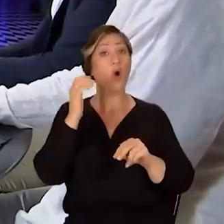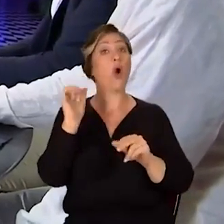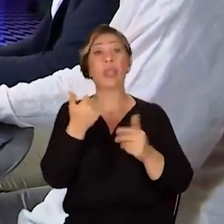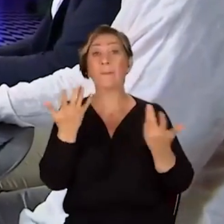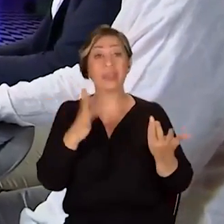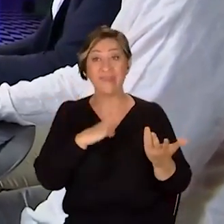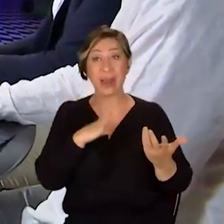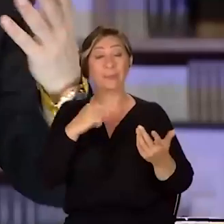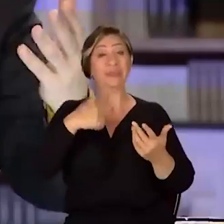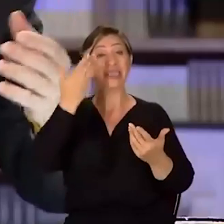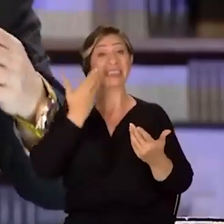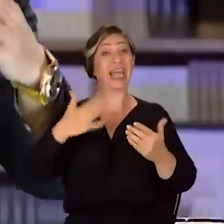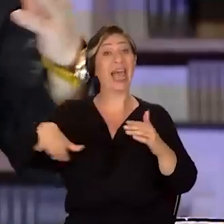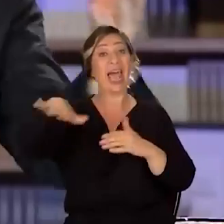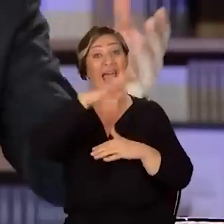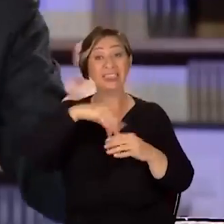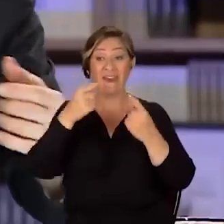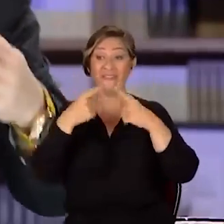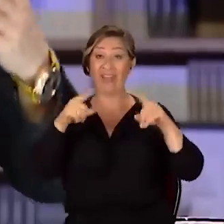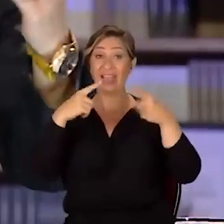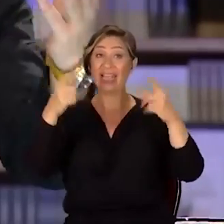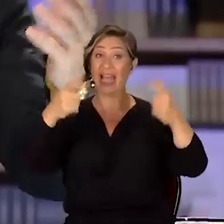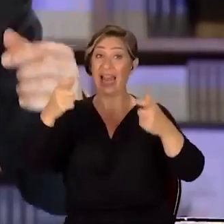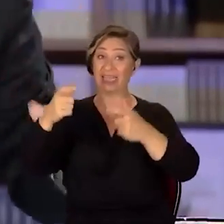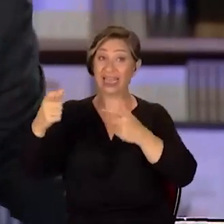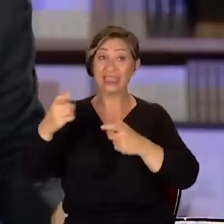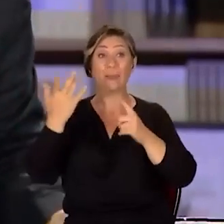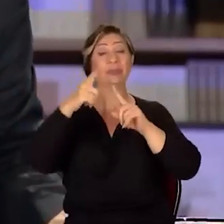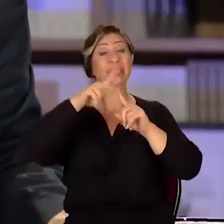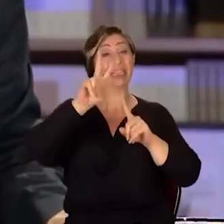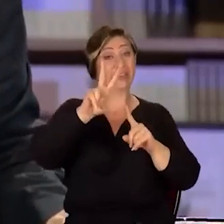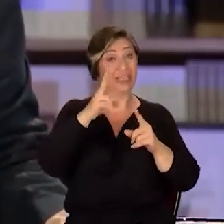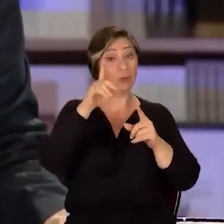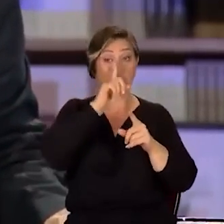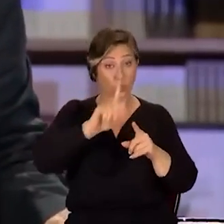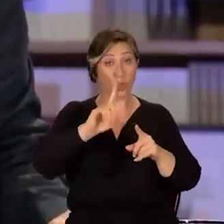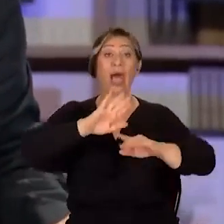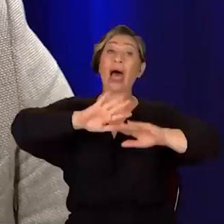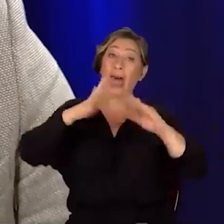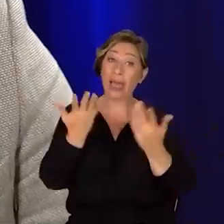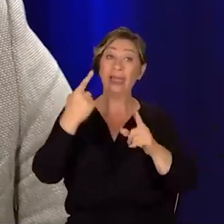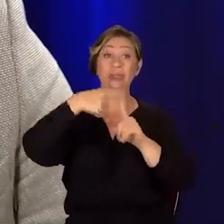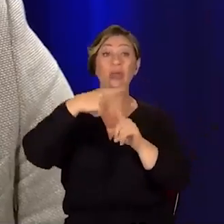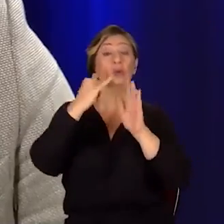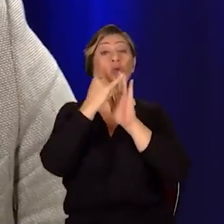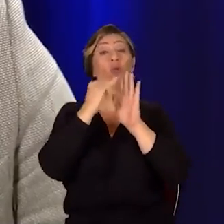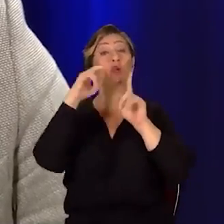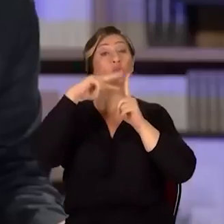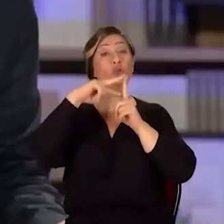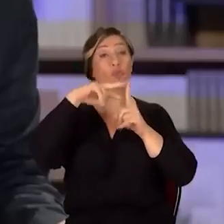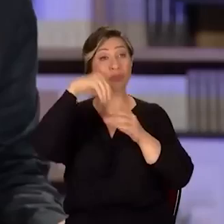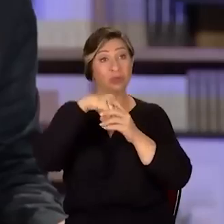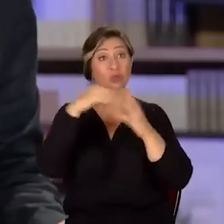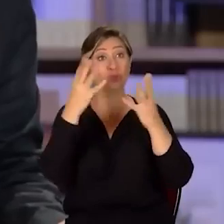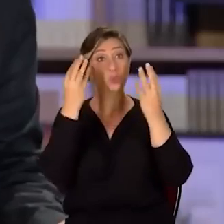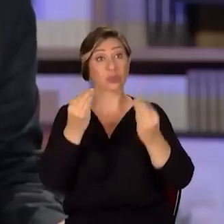önemini bizi izleyen herkese farklı mecralardan, hem şu anda TV100 kanalımızdan hem YouTube üzerinden bizi izleyenlere